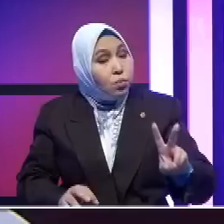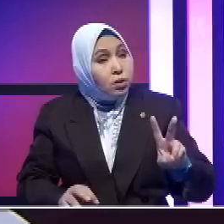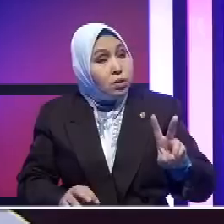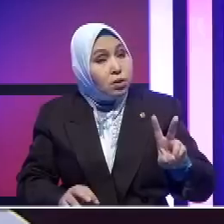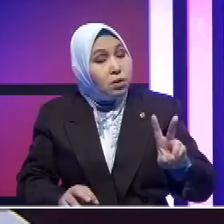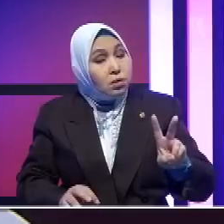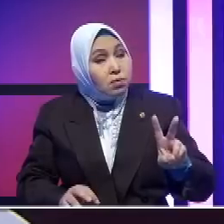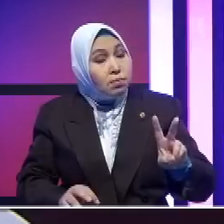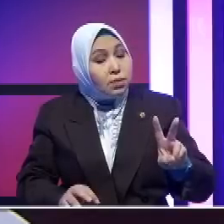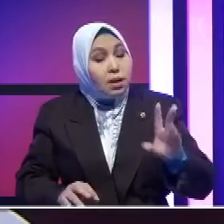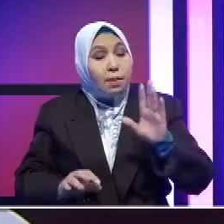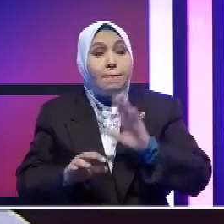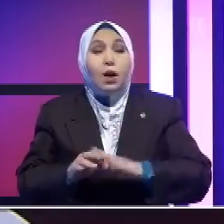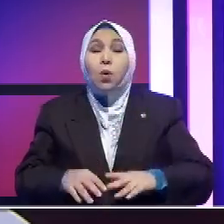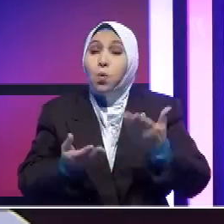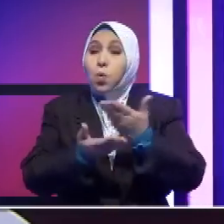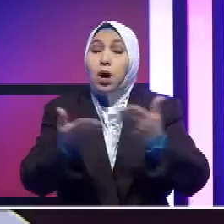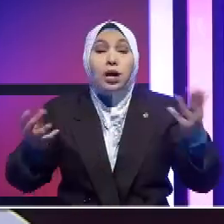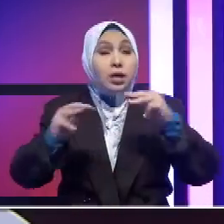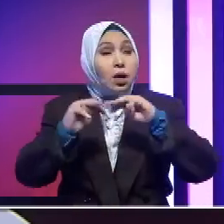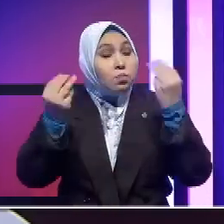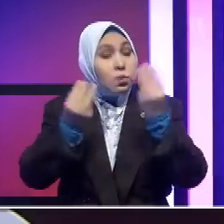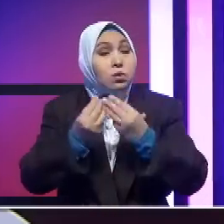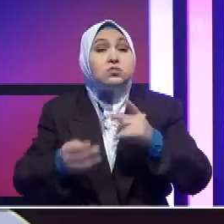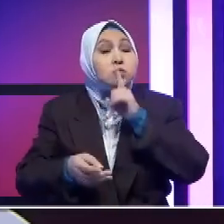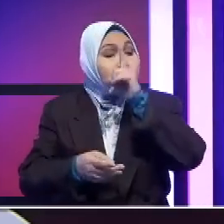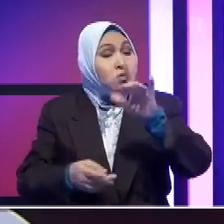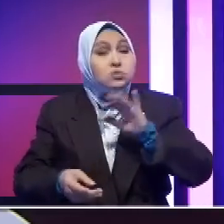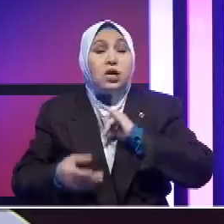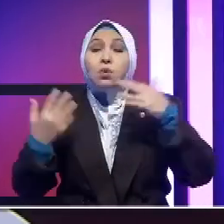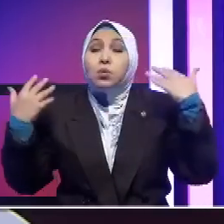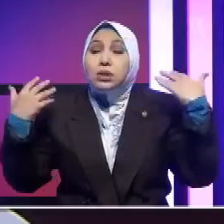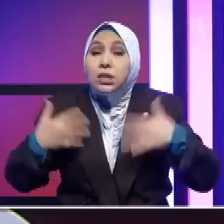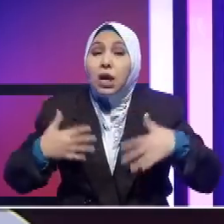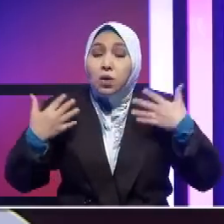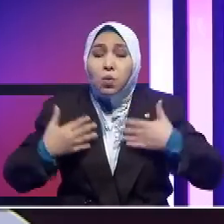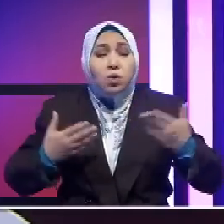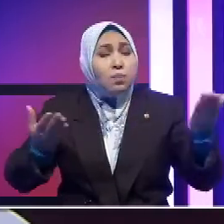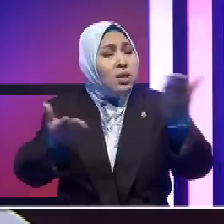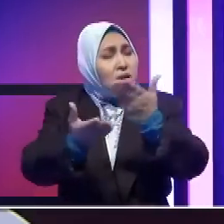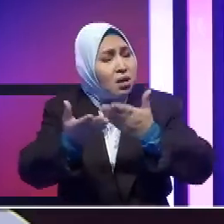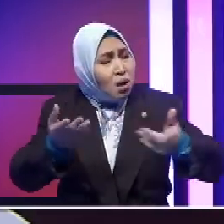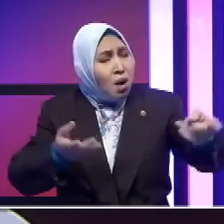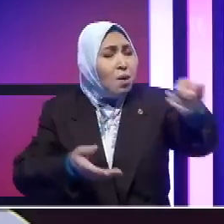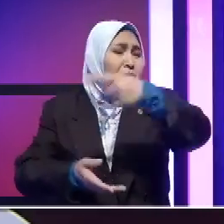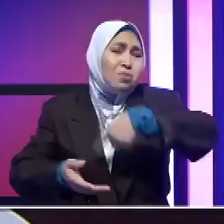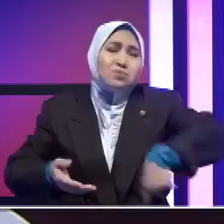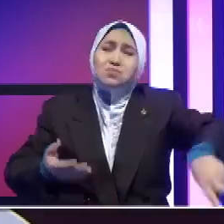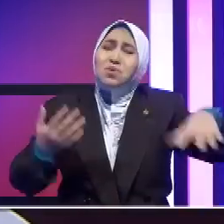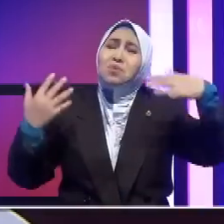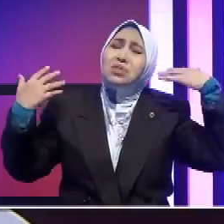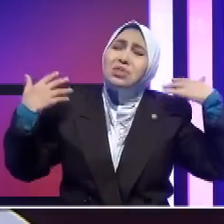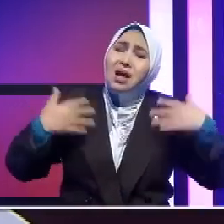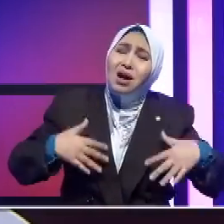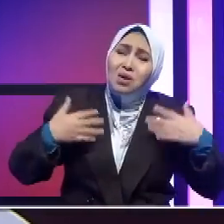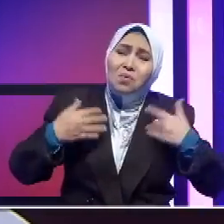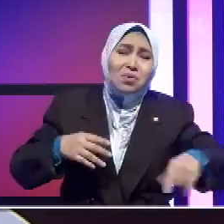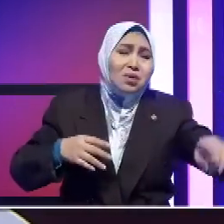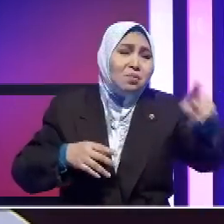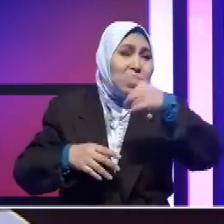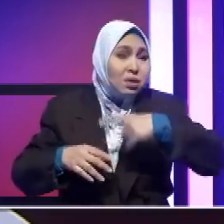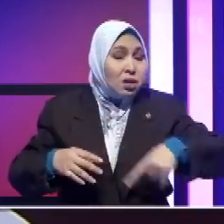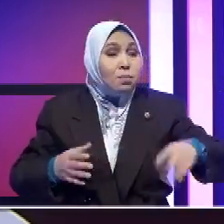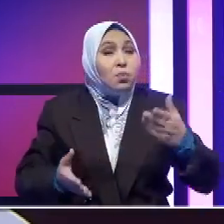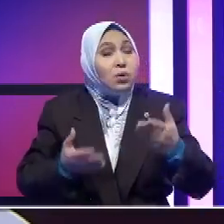qaumi inni, wahai kaumku, sesungguhnya aku ini takut pada kamu semua, yaumat tanad. Menarik ya, perkataan ini kita